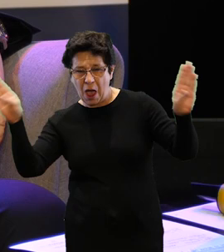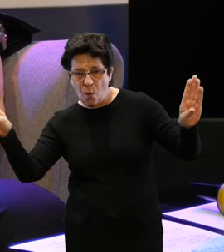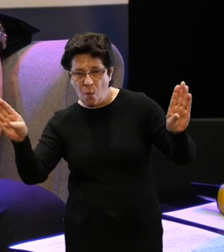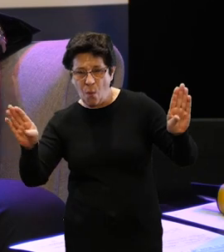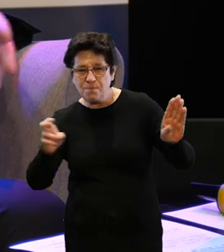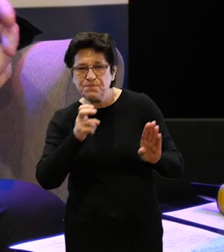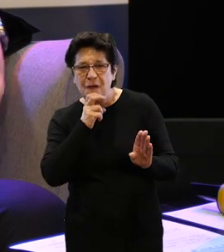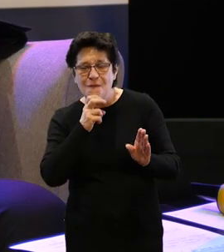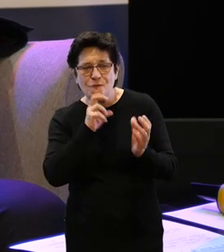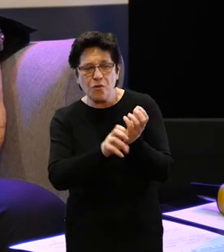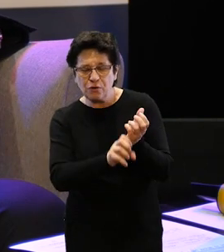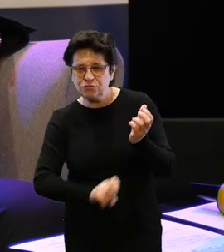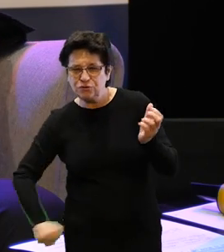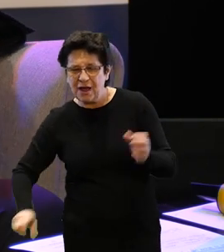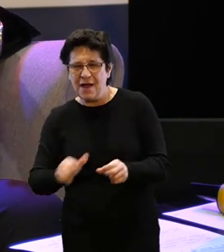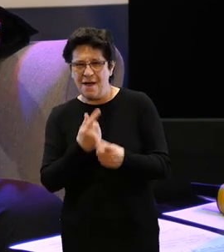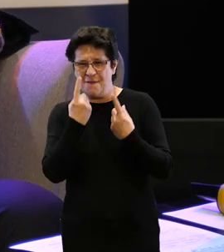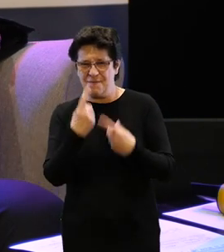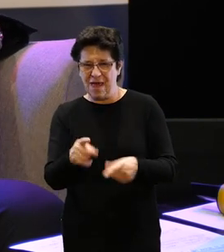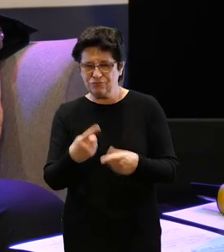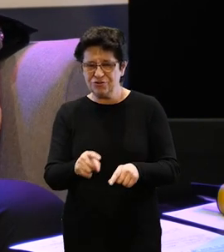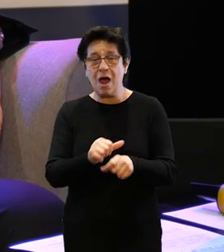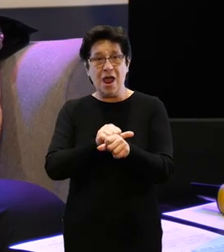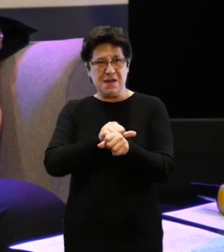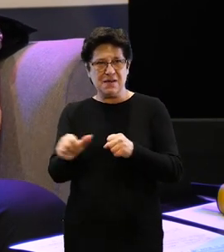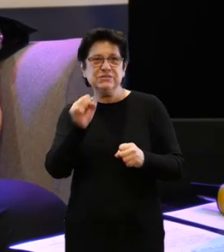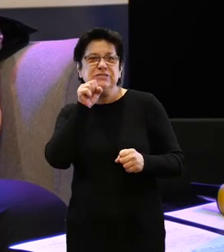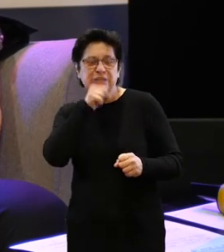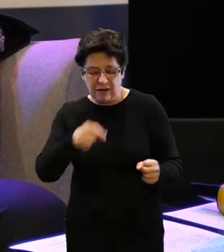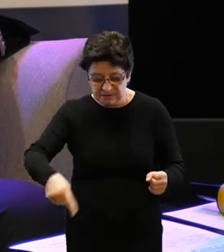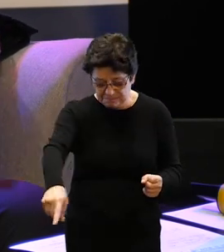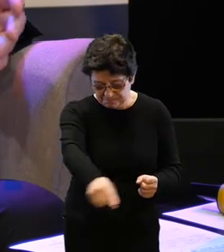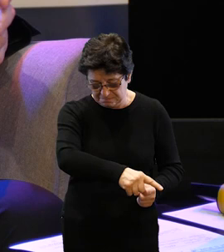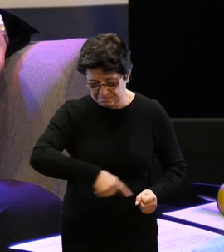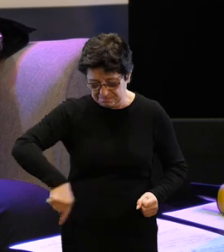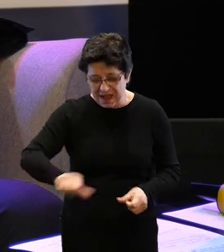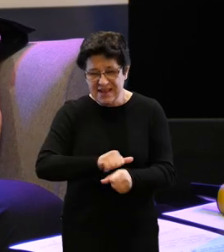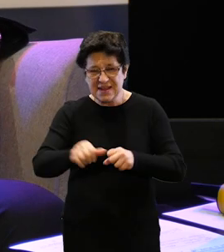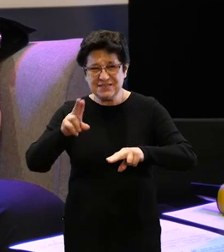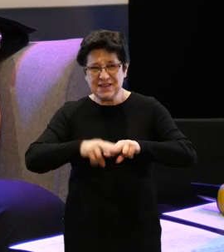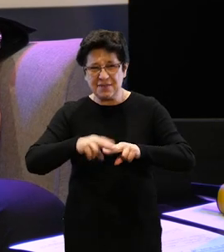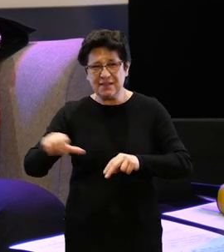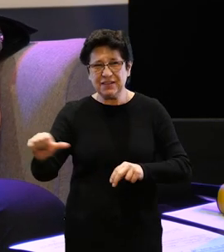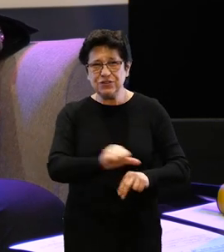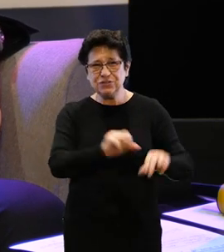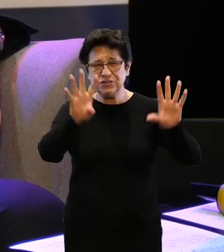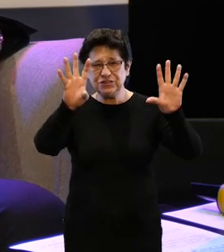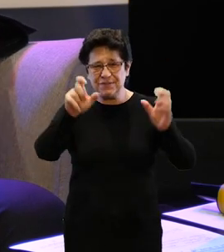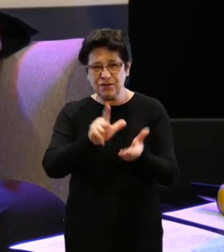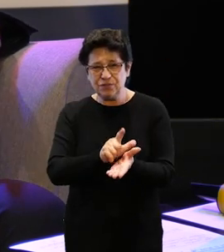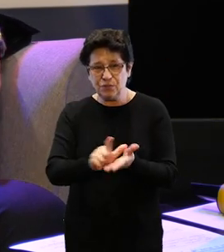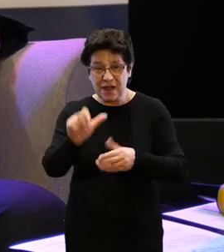Leszna jest na przykład taki stary właz kanalizacyjny na którym jest data 1912